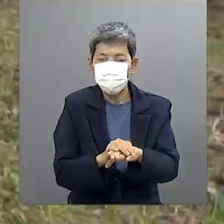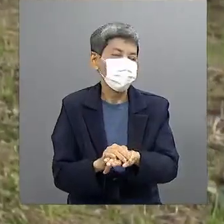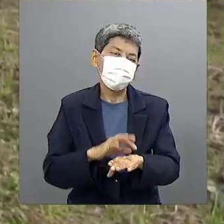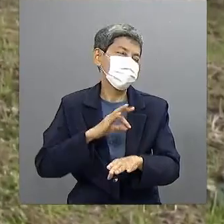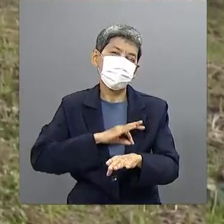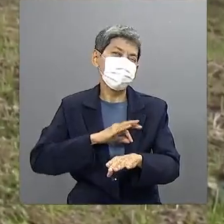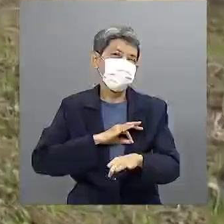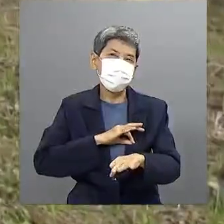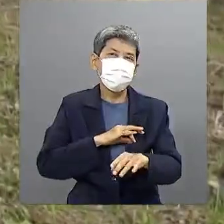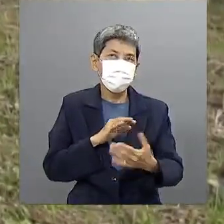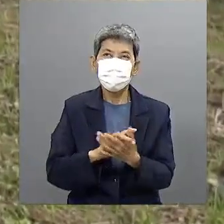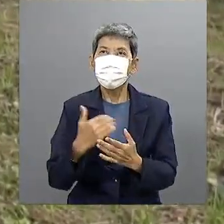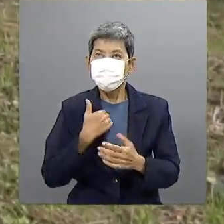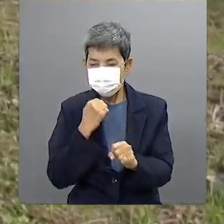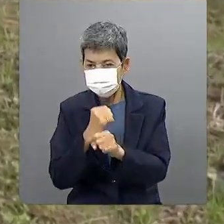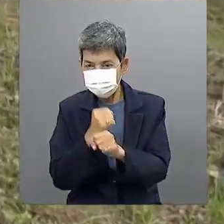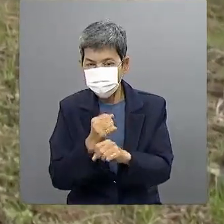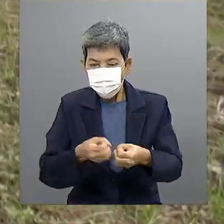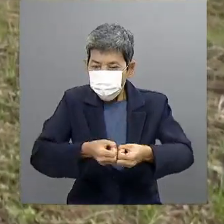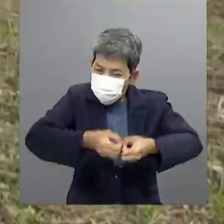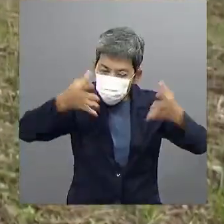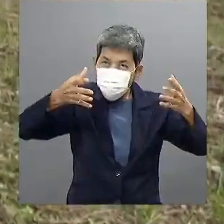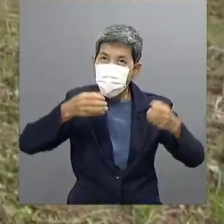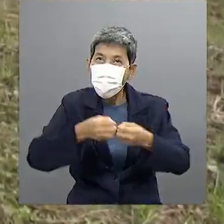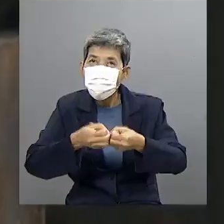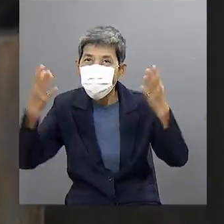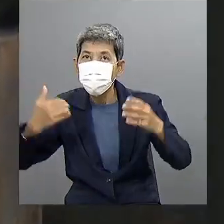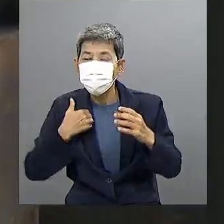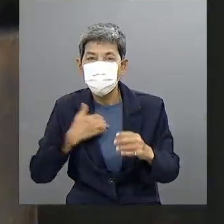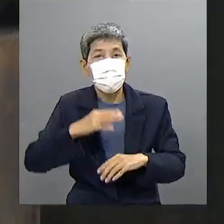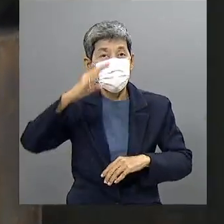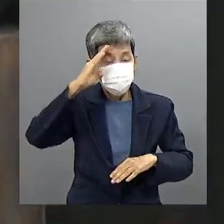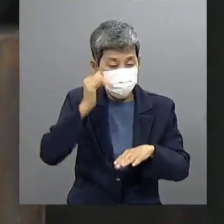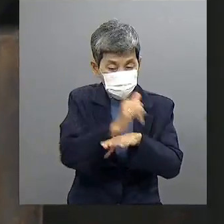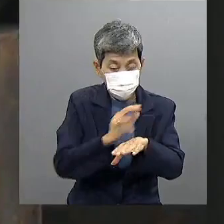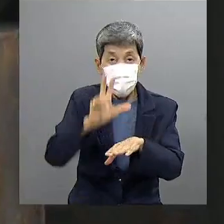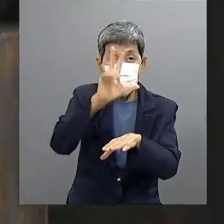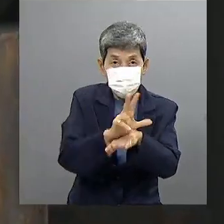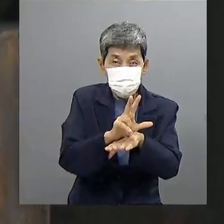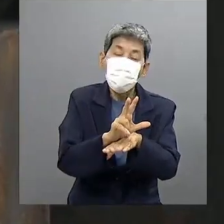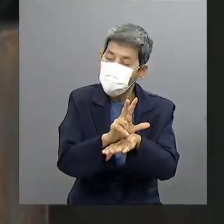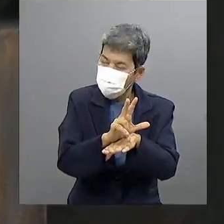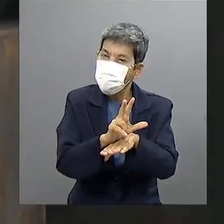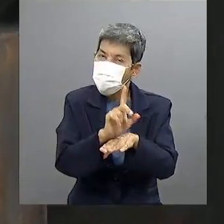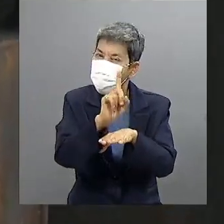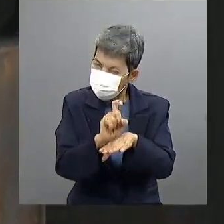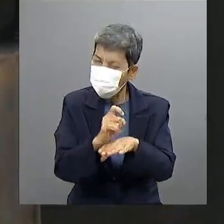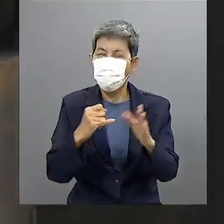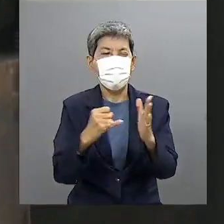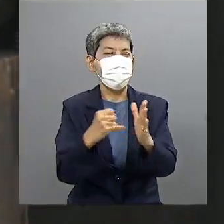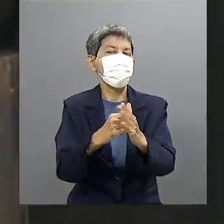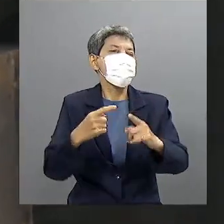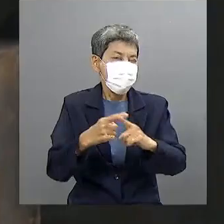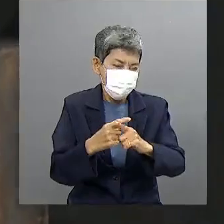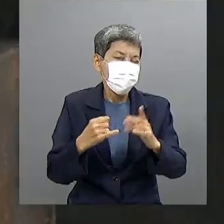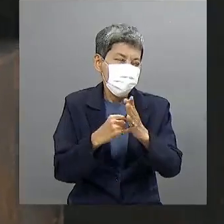ะเนื่องจากการระเบิดแต่ละครั้งจะทำให้มีทหารเนี่ยมีความเสี่ยงสูงค่ะที่จะเสียชีวิตหรือว่าบาดเจ็บซึ่งทห